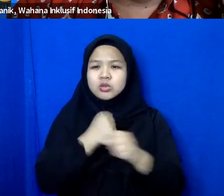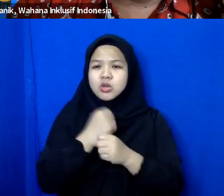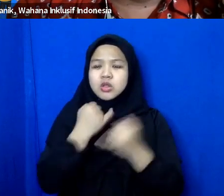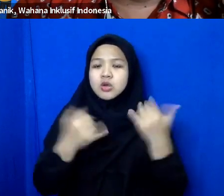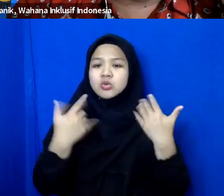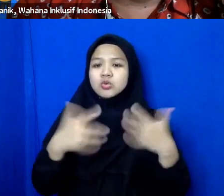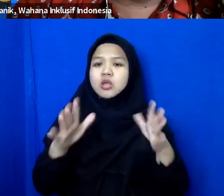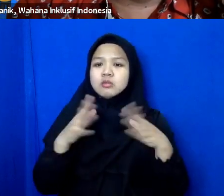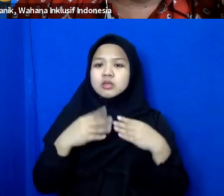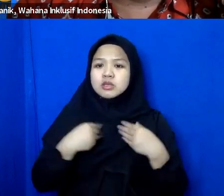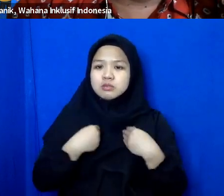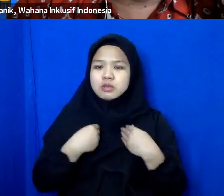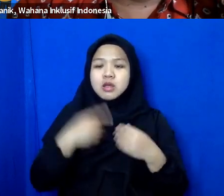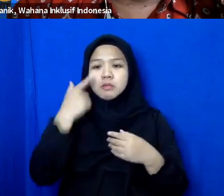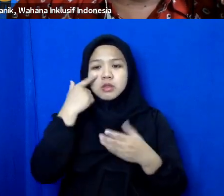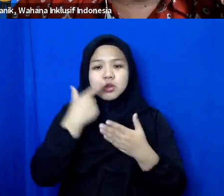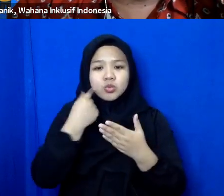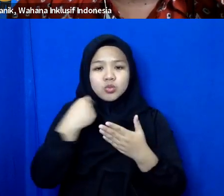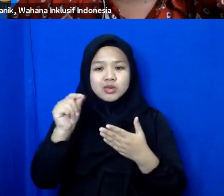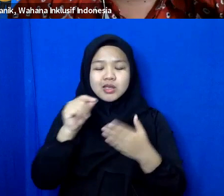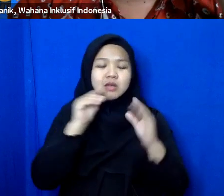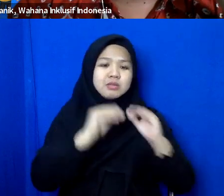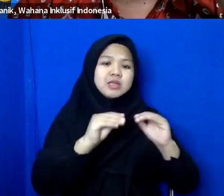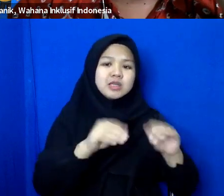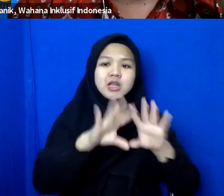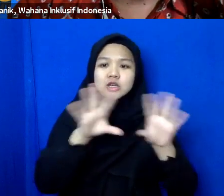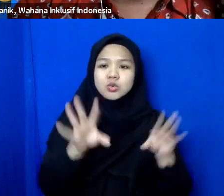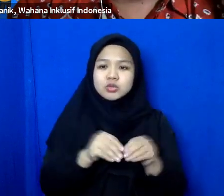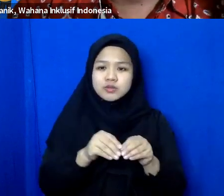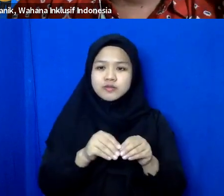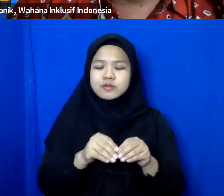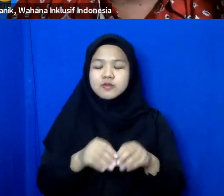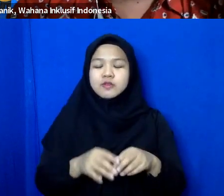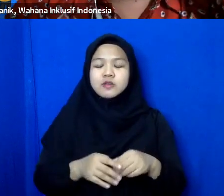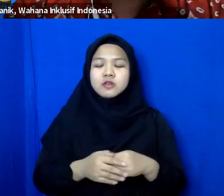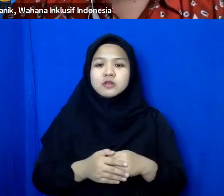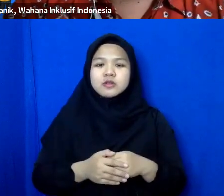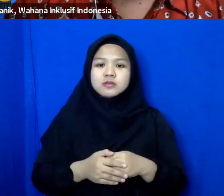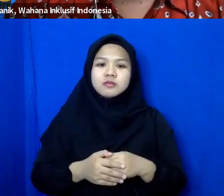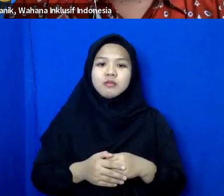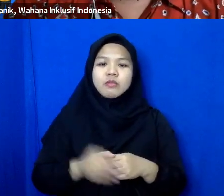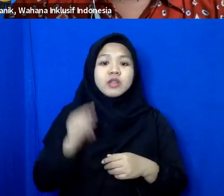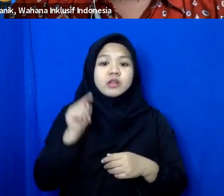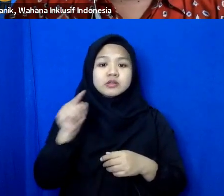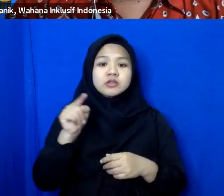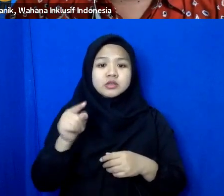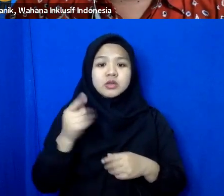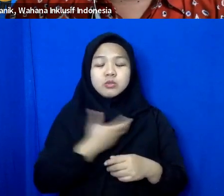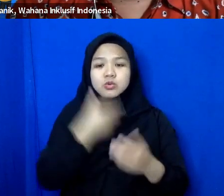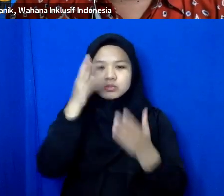yang namanya matakuliah pendidikan inklusif paling tidak dia akan belajar